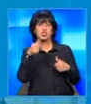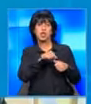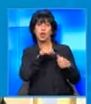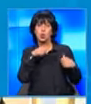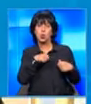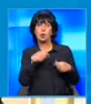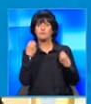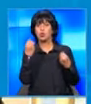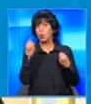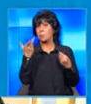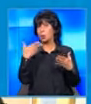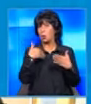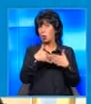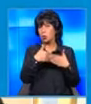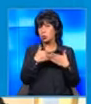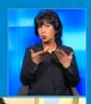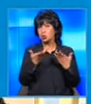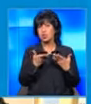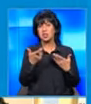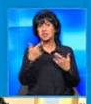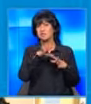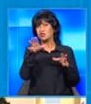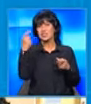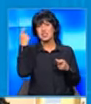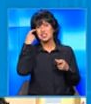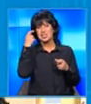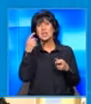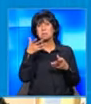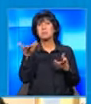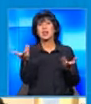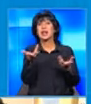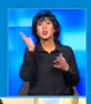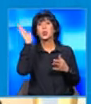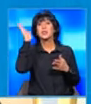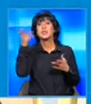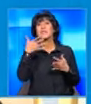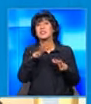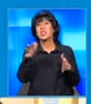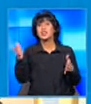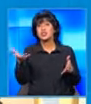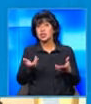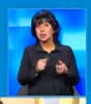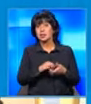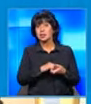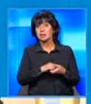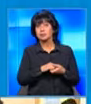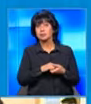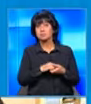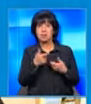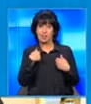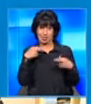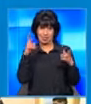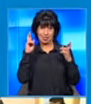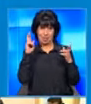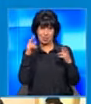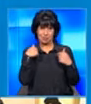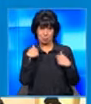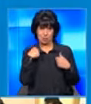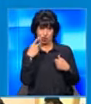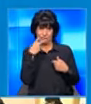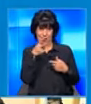нещата отиват на никой не знае на къде. И затова ми е симпатично, даже в страховете си. Сега надявам се нашите зрители да